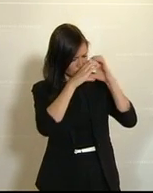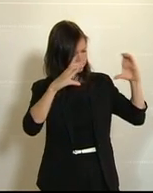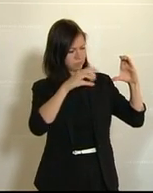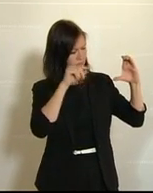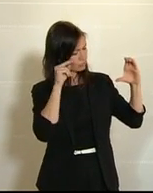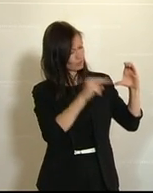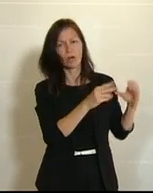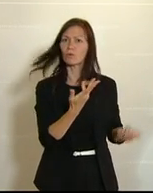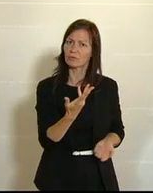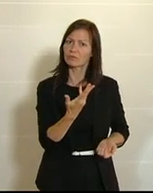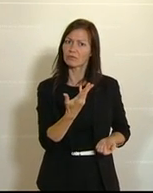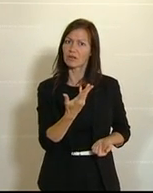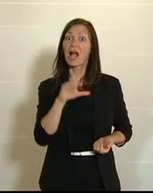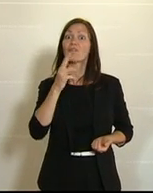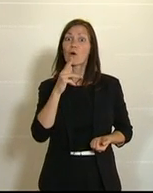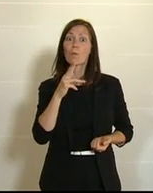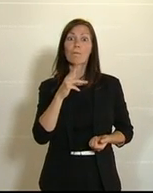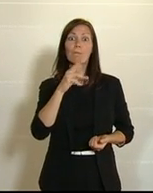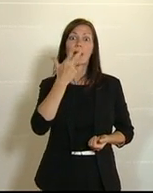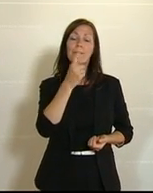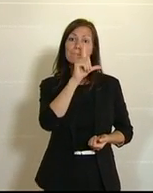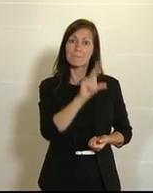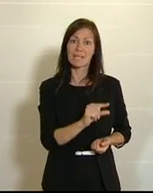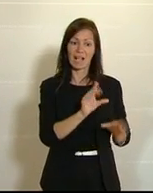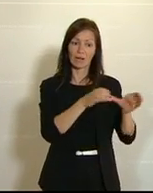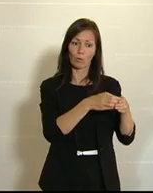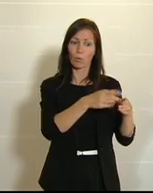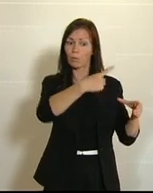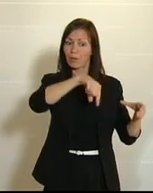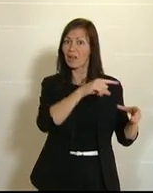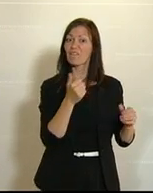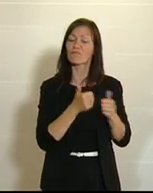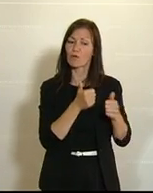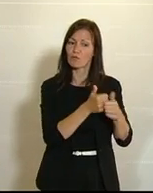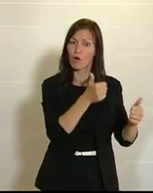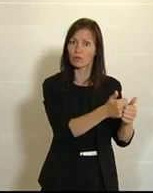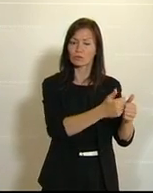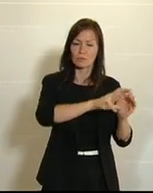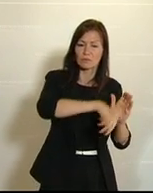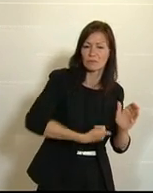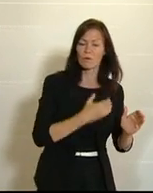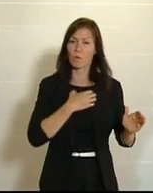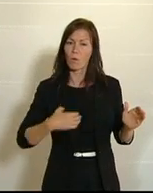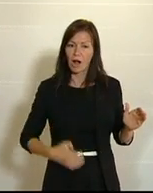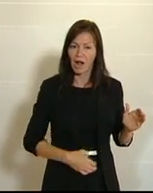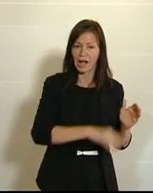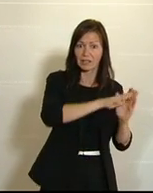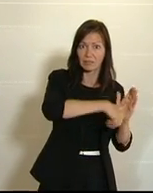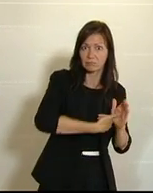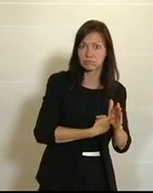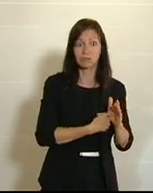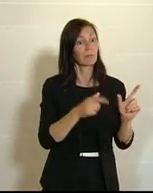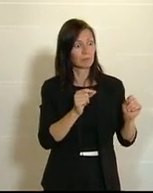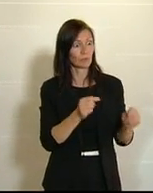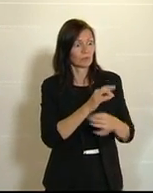Minderheiten hat globale Dimensionen. Wegschauen ist keine Option. denn das ist tödlich für die Inhaftierten.